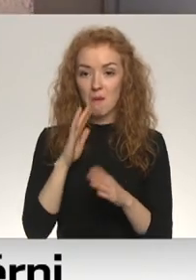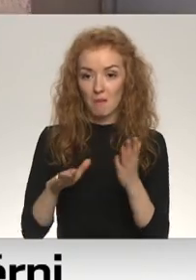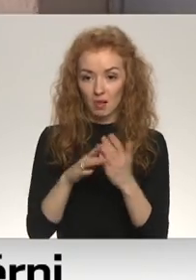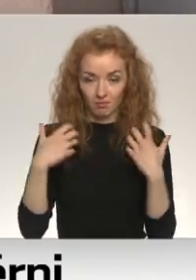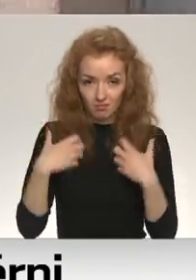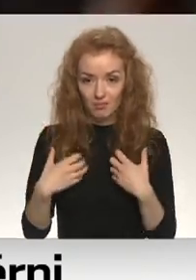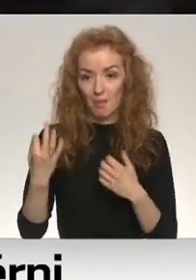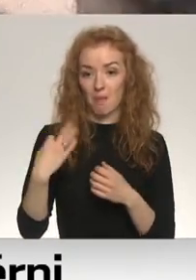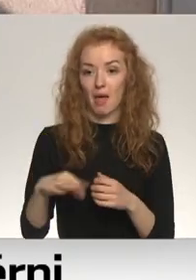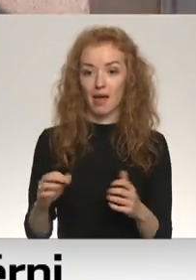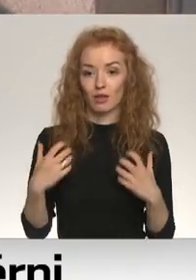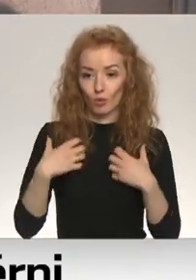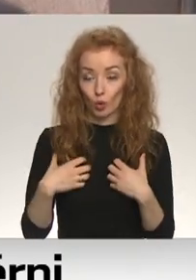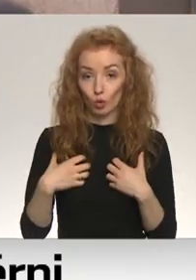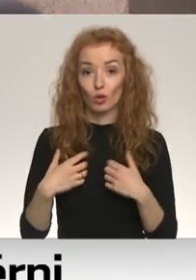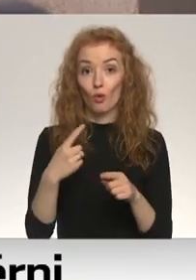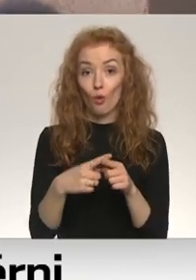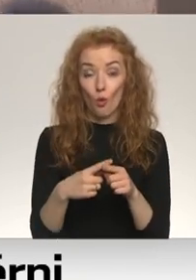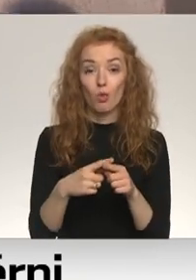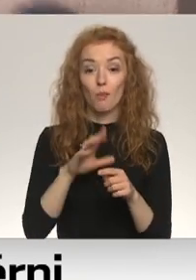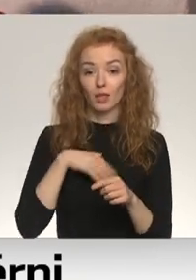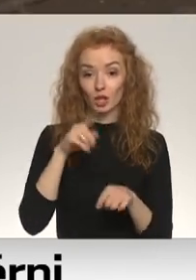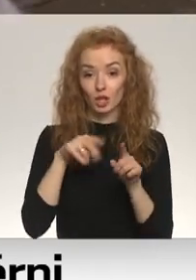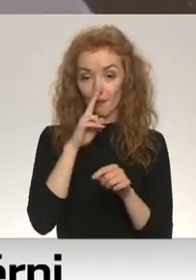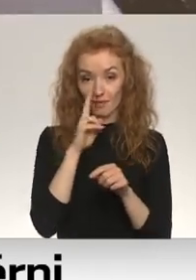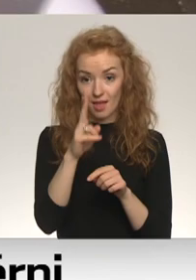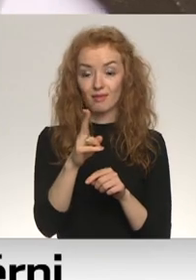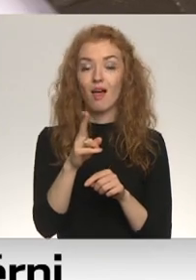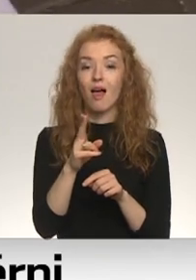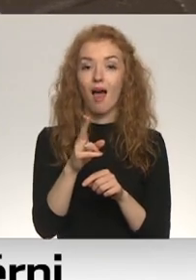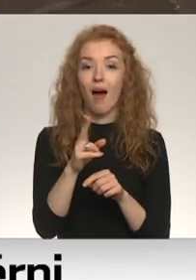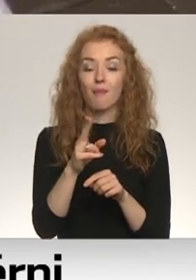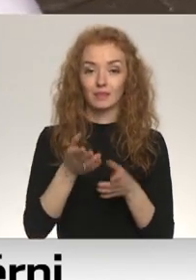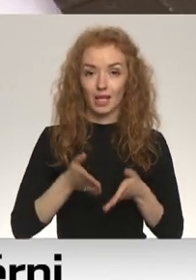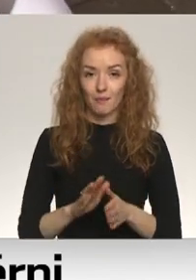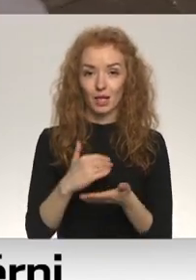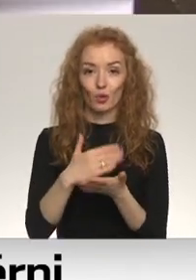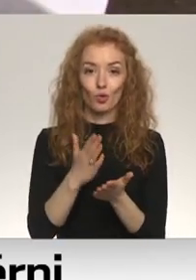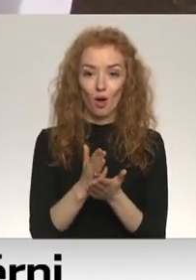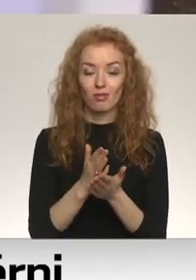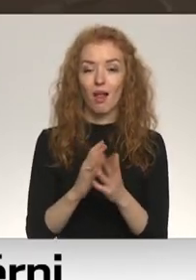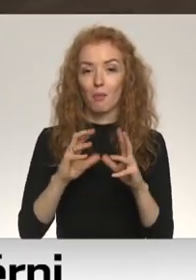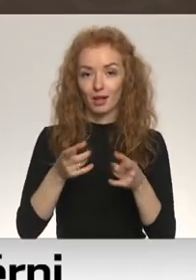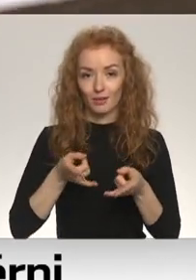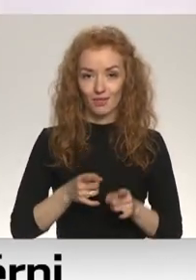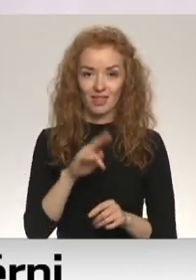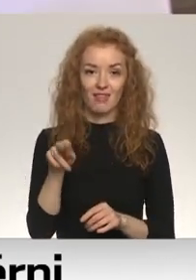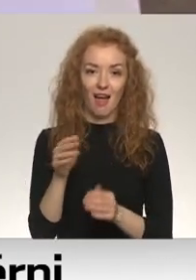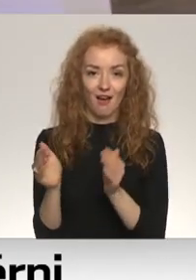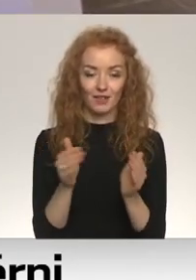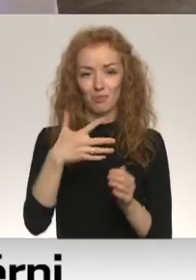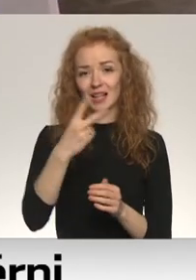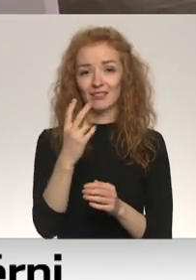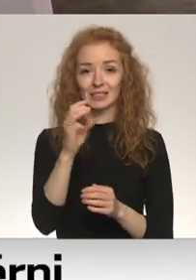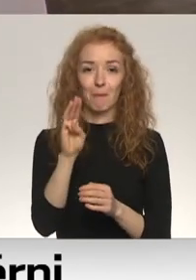mazā meita, 6-gadīgā Sofija. Pēc dažām nedēļām Ziemeļkurzemes reģionālā slimnīcas dzemdību nodaļā pasaulē nāca Dāvids,